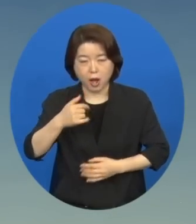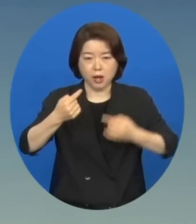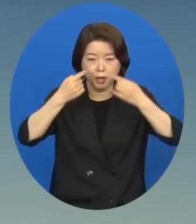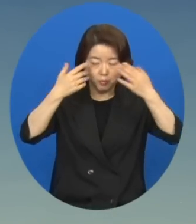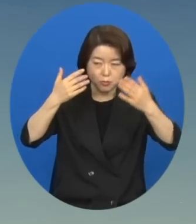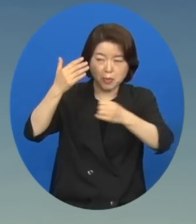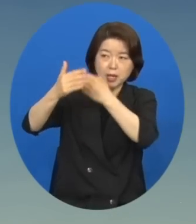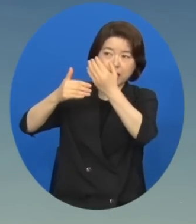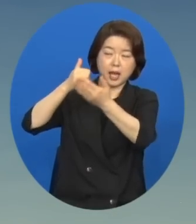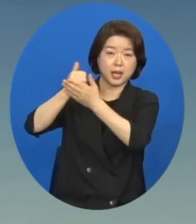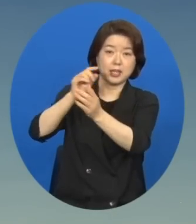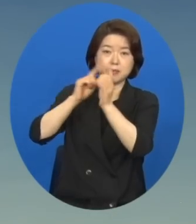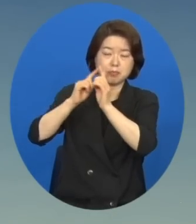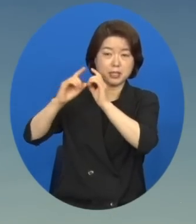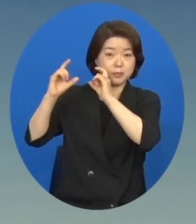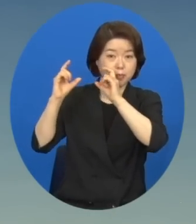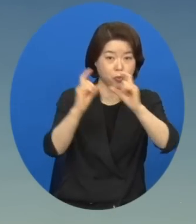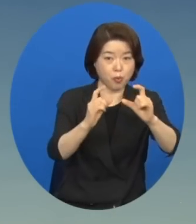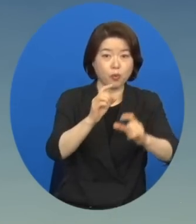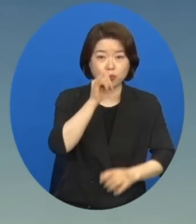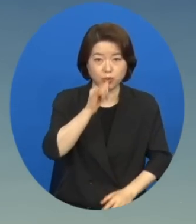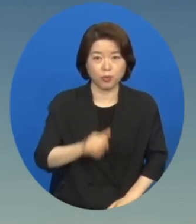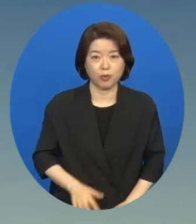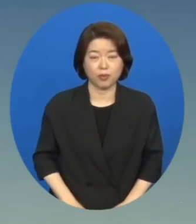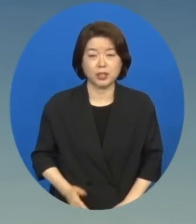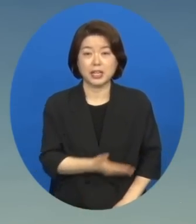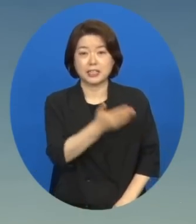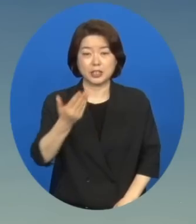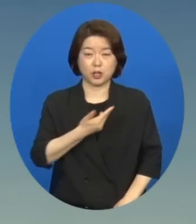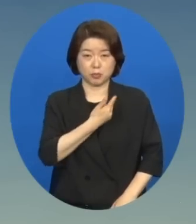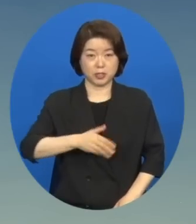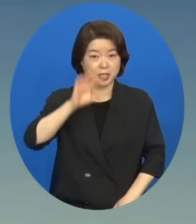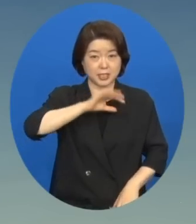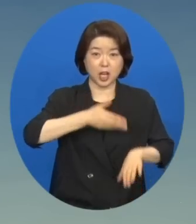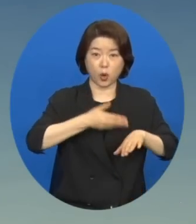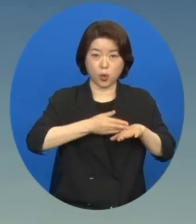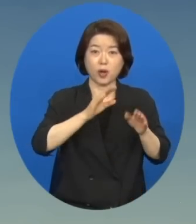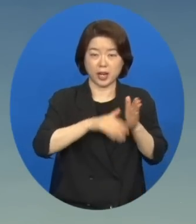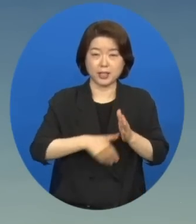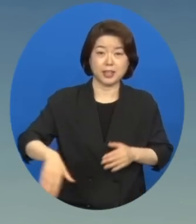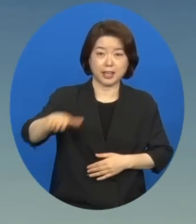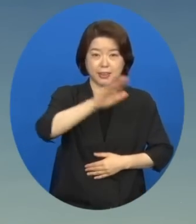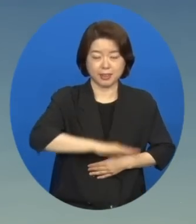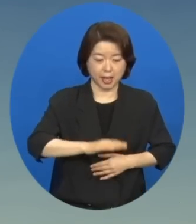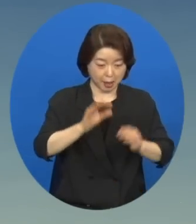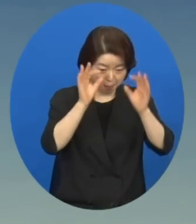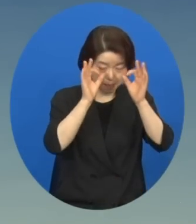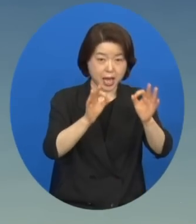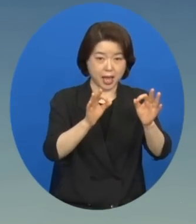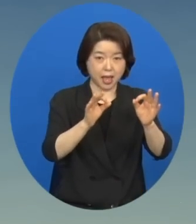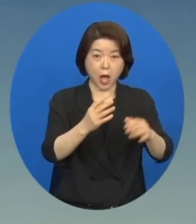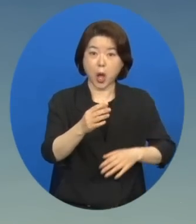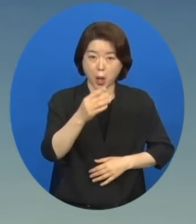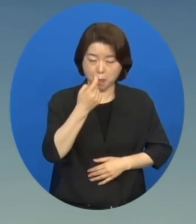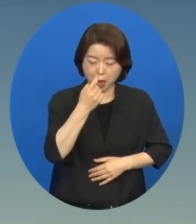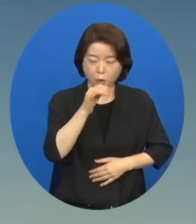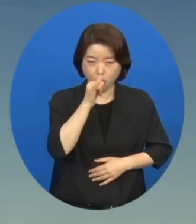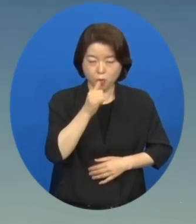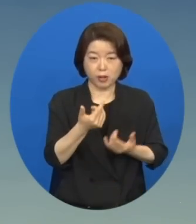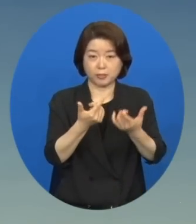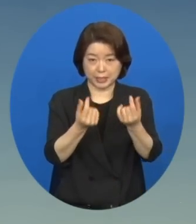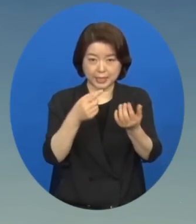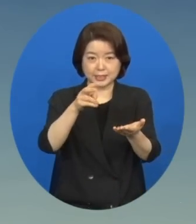분명한 하나님의 말씀이 선포가 됩니다. 여러분도 제자훈련 할 때 다 보셨던 말씀이에요. 같이 한번 읽어보실게요.